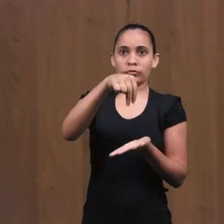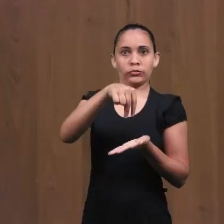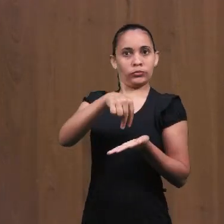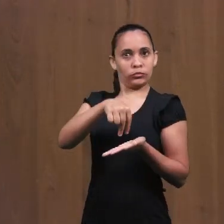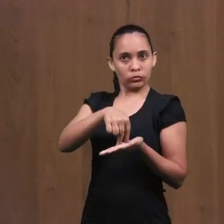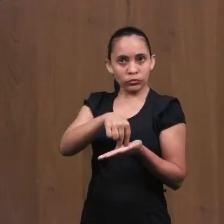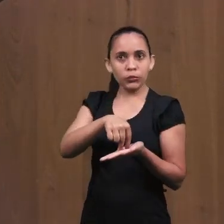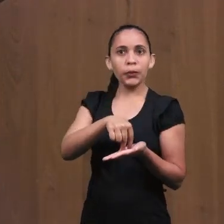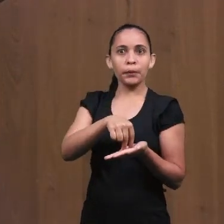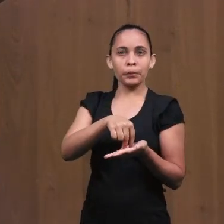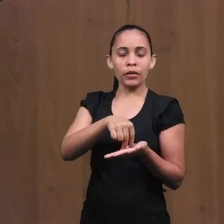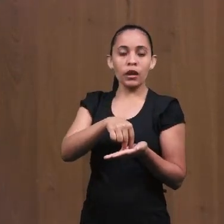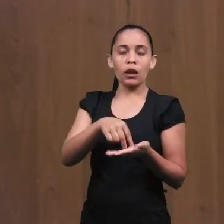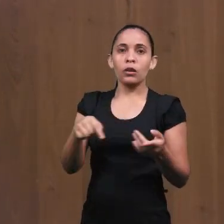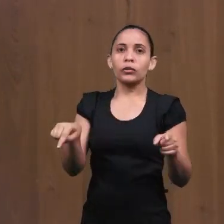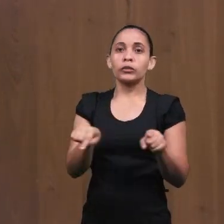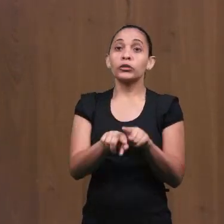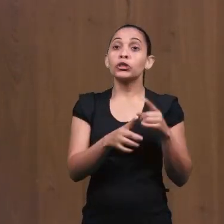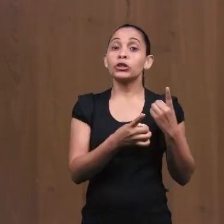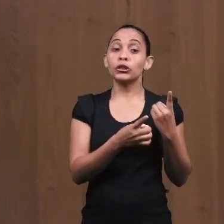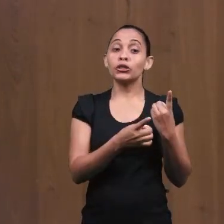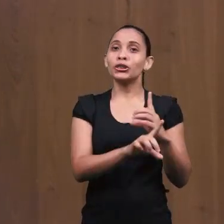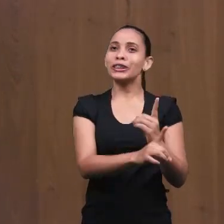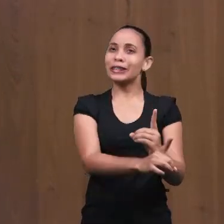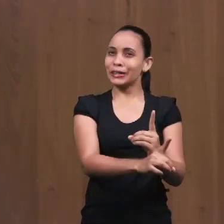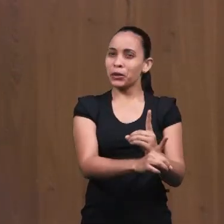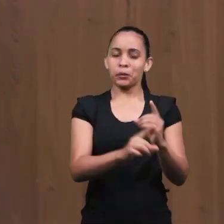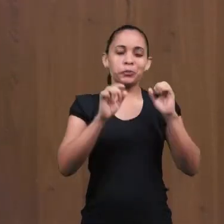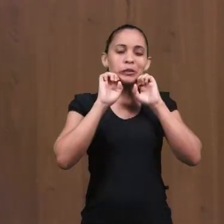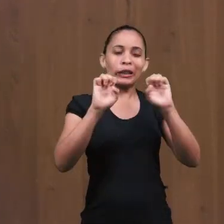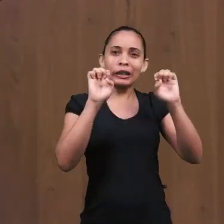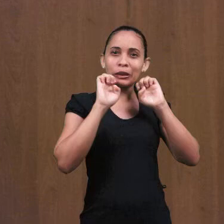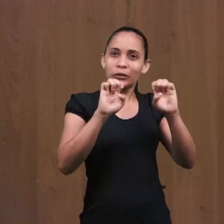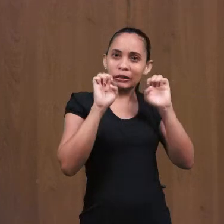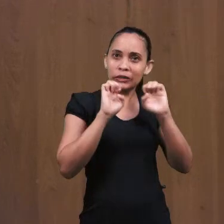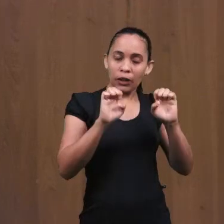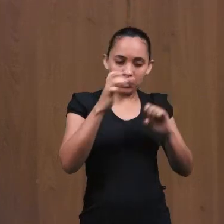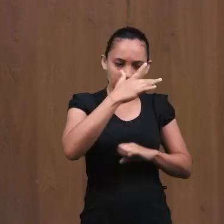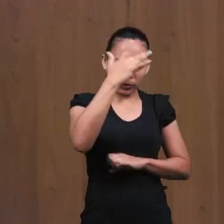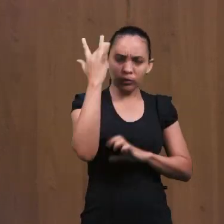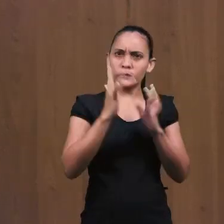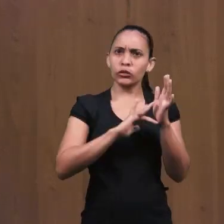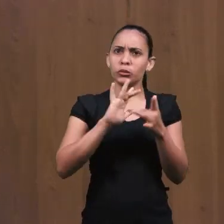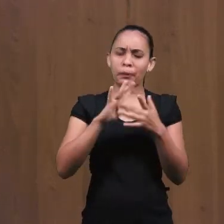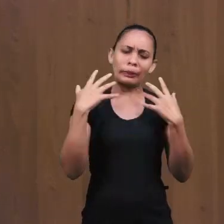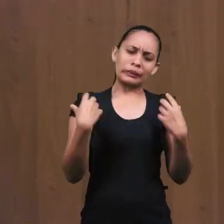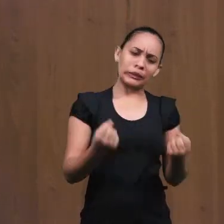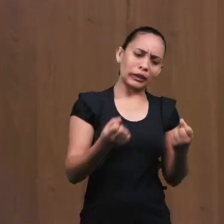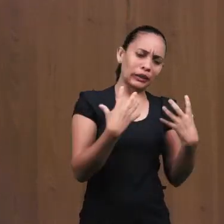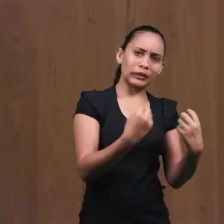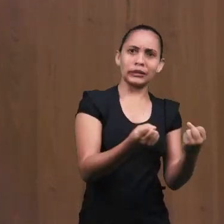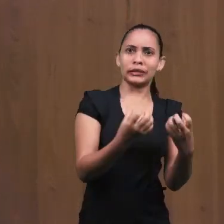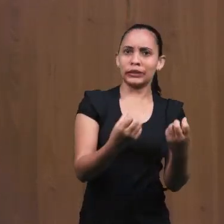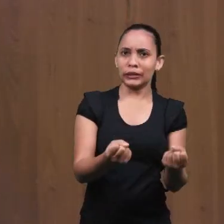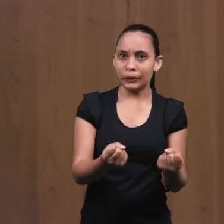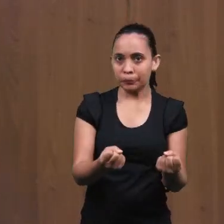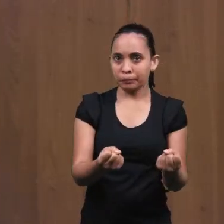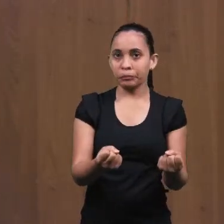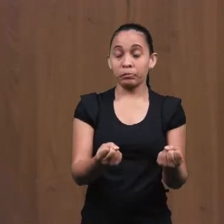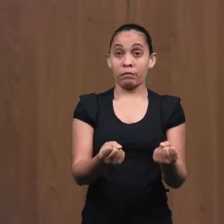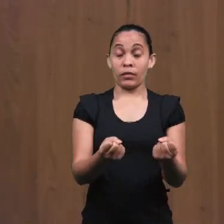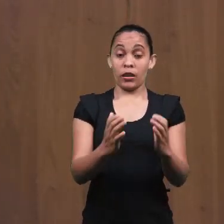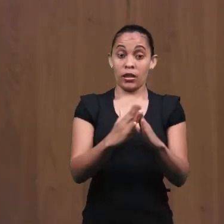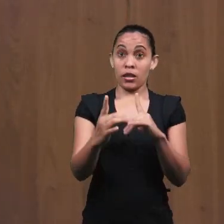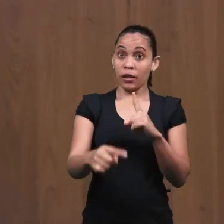les disciples ont commencé à prêcher l'Évangile. Ils étaient remplis du Saint-Esprit et beaucoup de personnes se sont converties. Et l'Église grandissait chaque